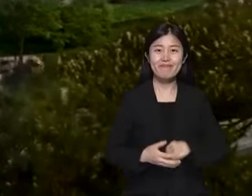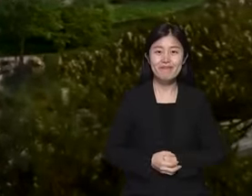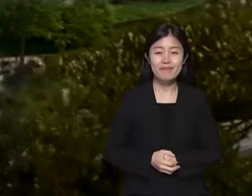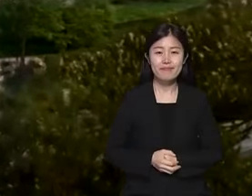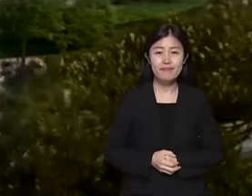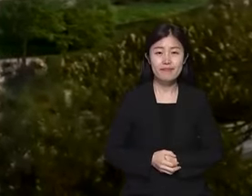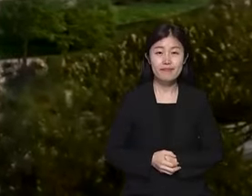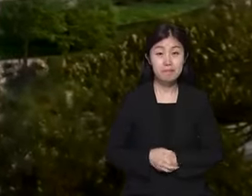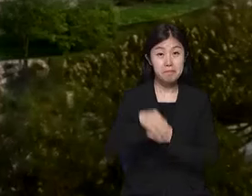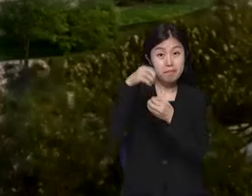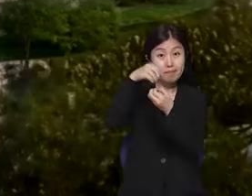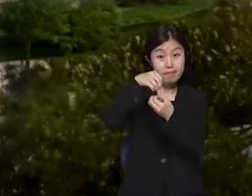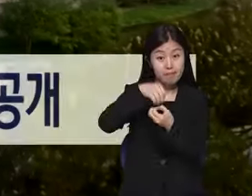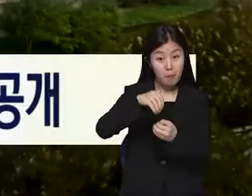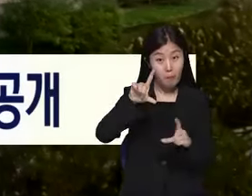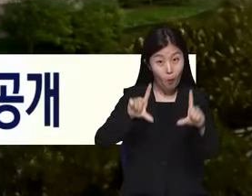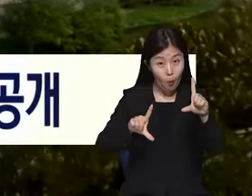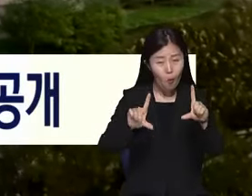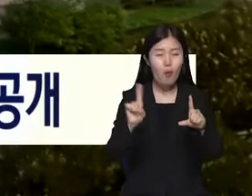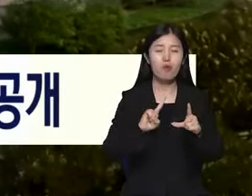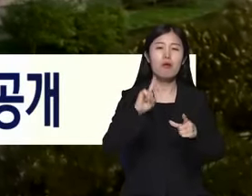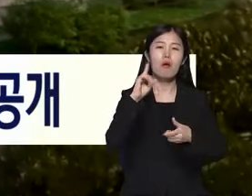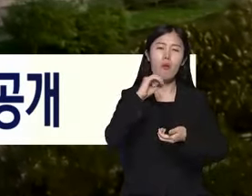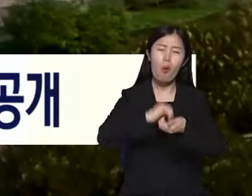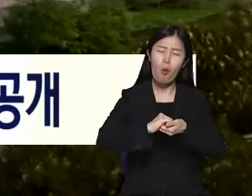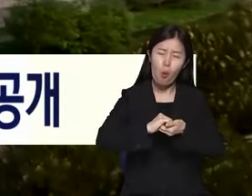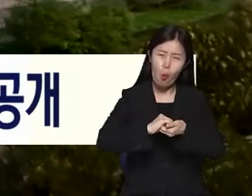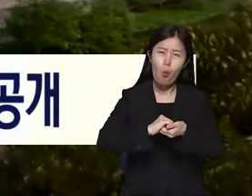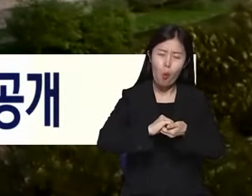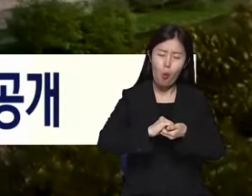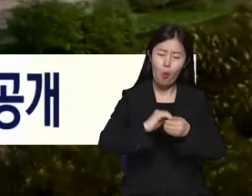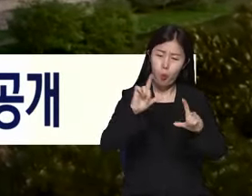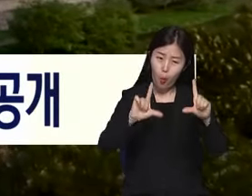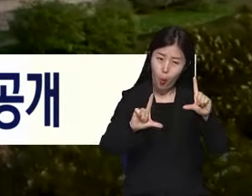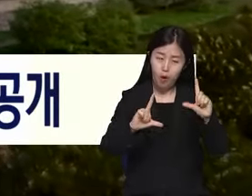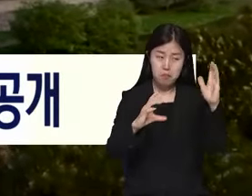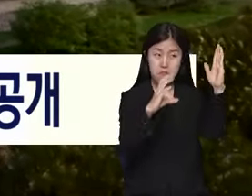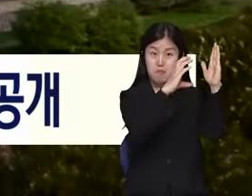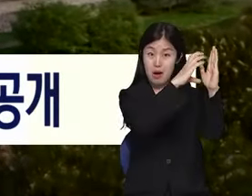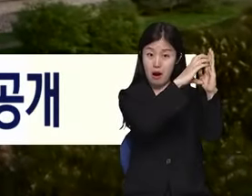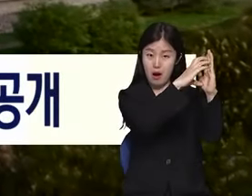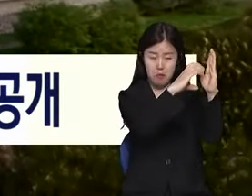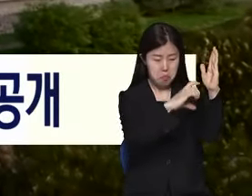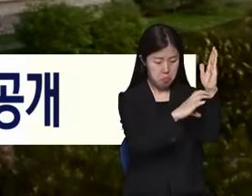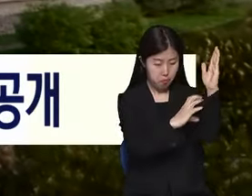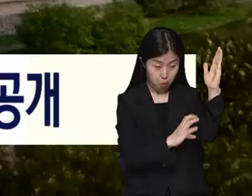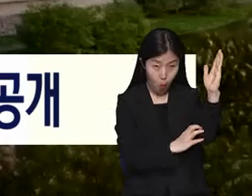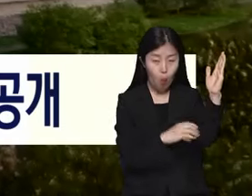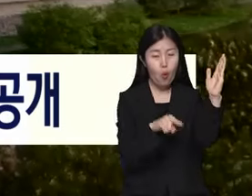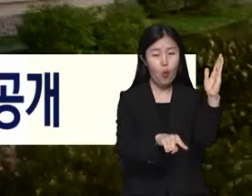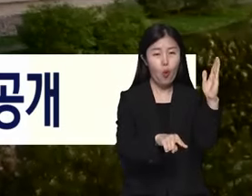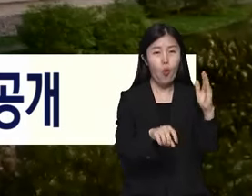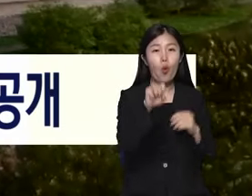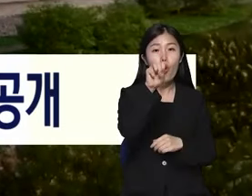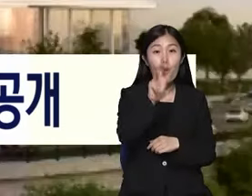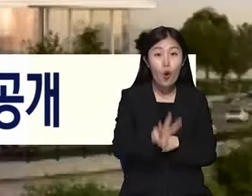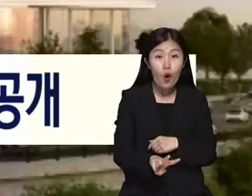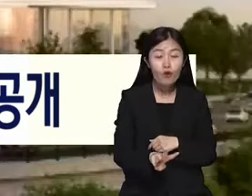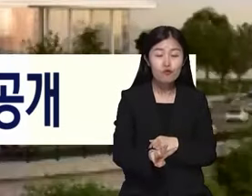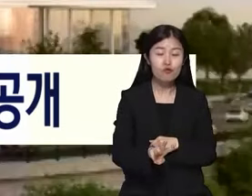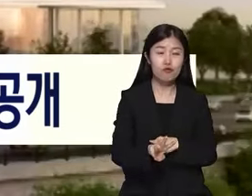전통 양식의 기와 지붕이 올라간 복합 건물. 옛 전방과 일신방직 부지에 들어서는 더현대 광주